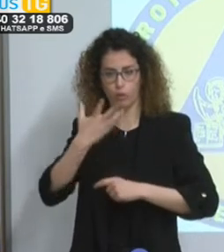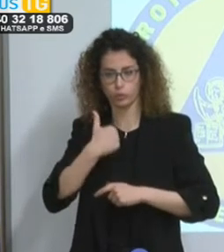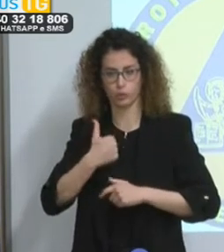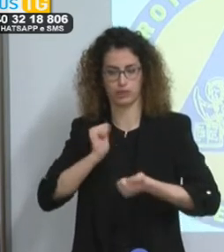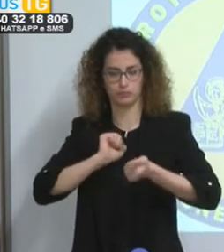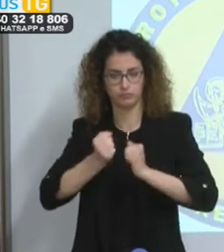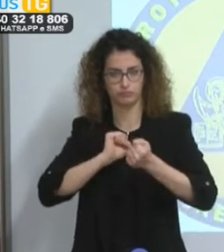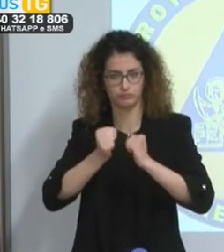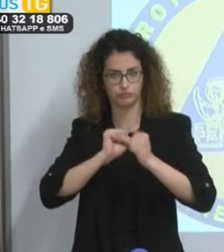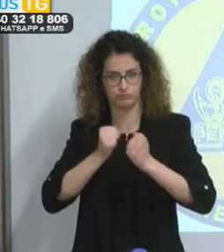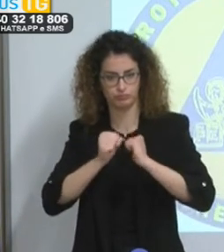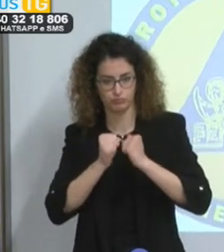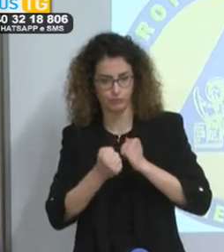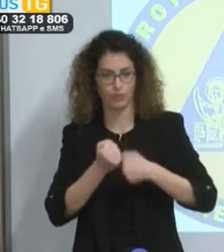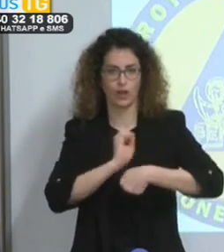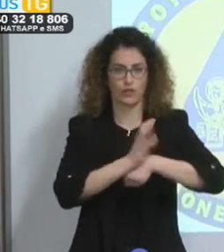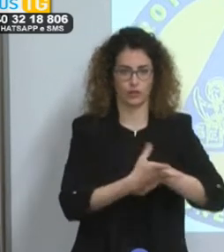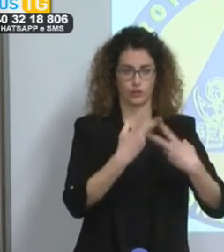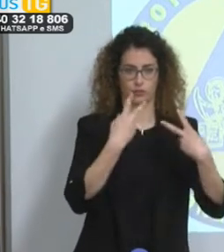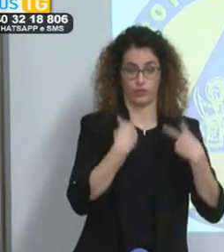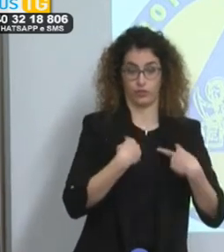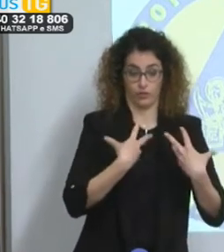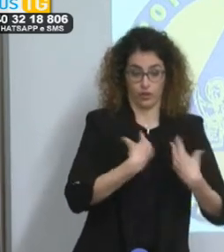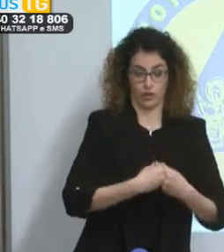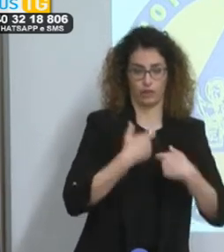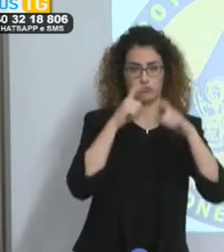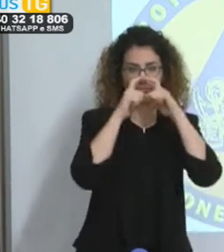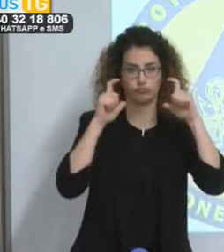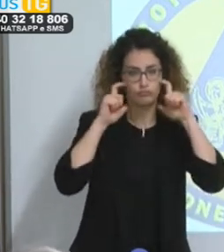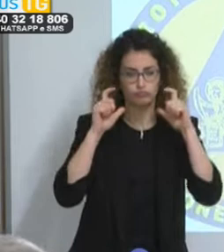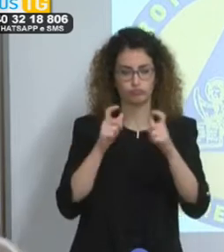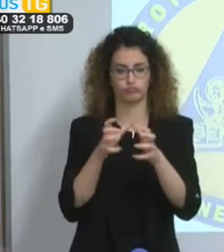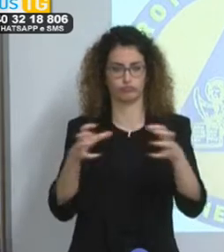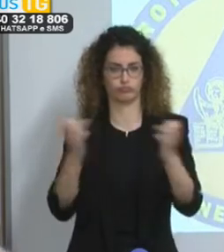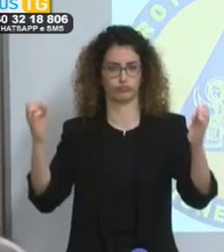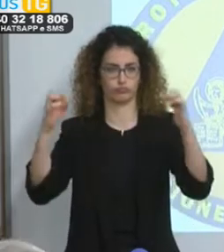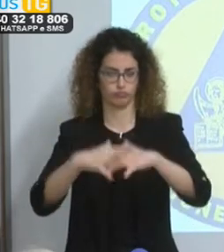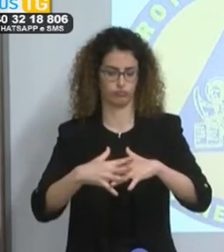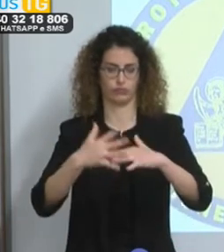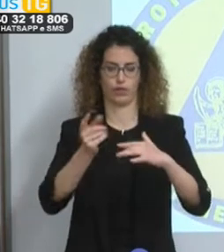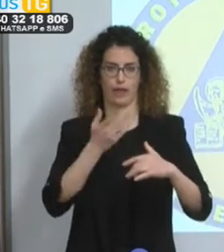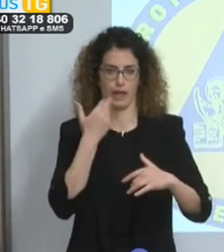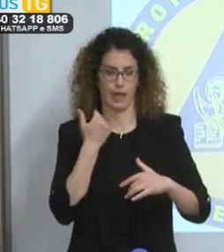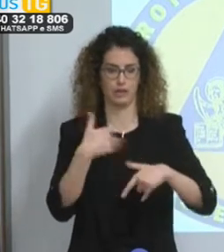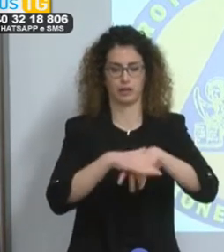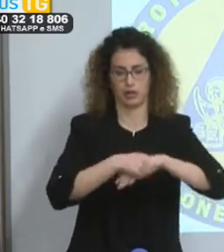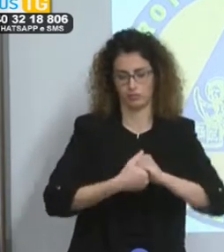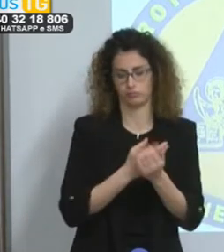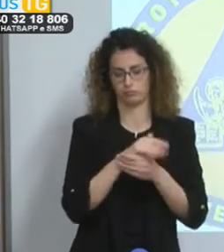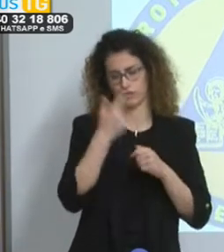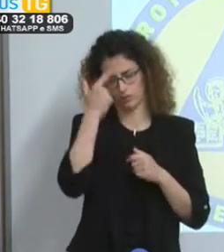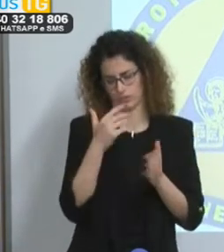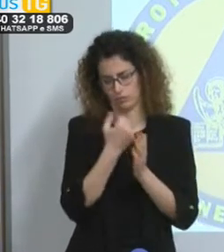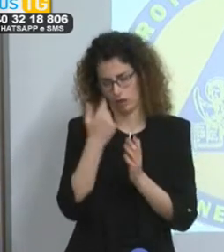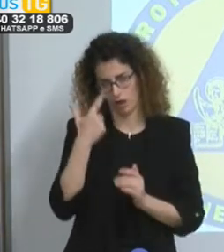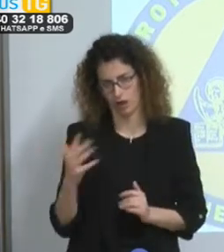di convivenza, portando mascherine, evitando gli assembramenti e igiene delle mani e storie che sapete meglio di me, oppure se pensiamo